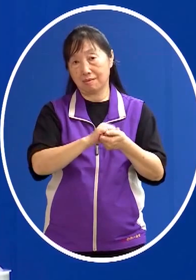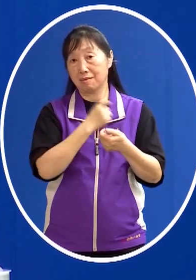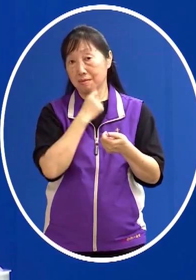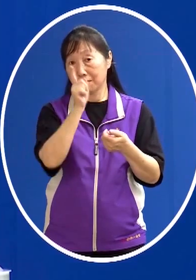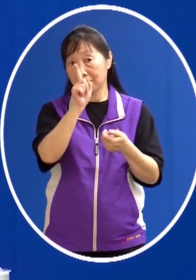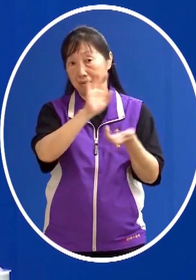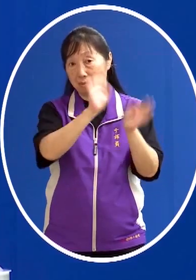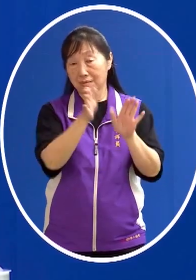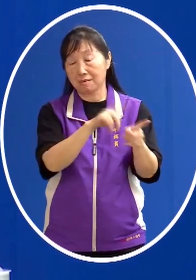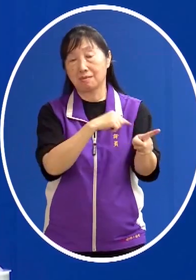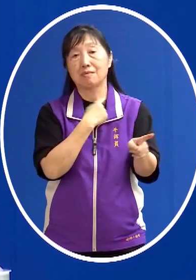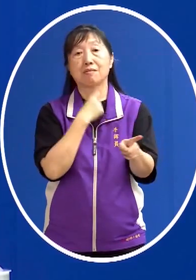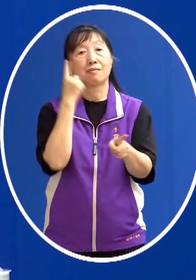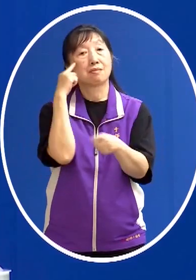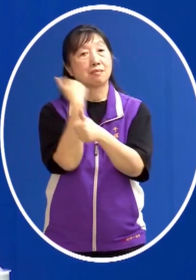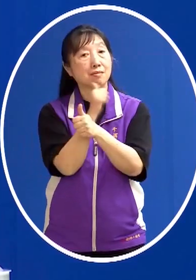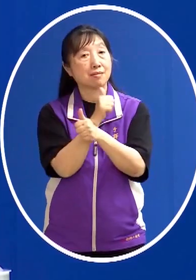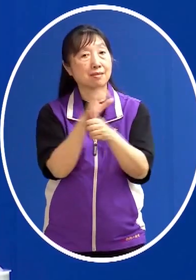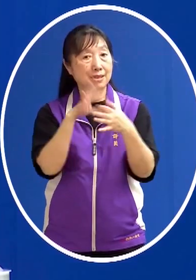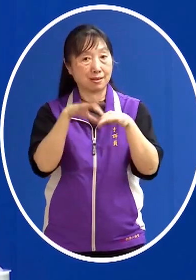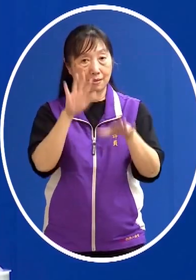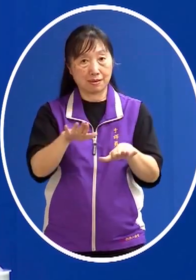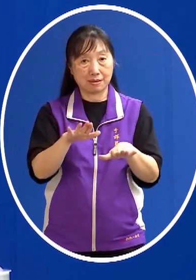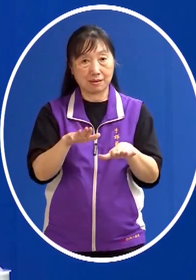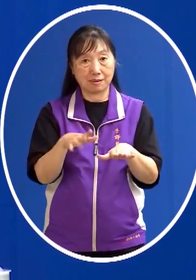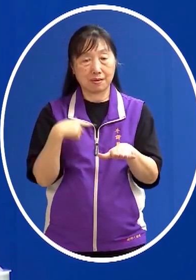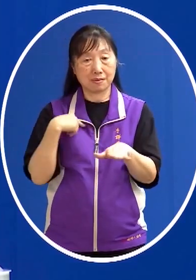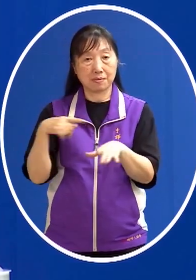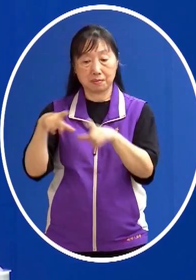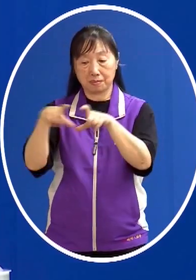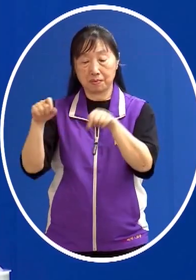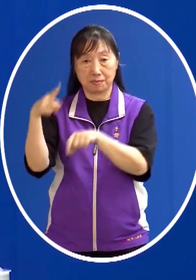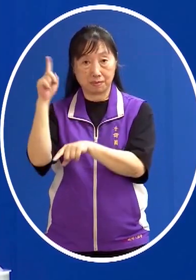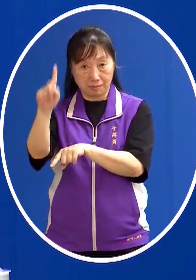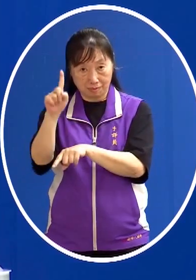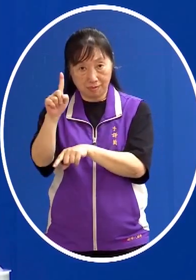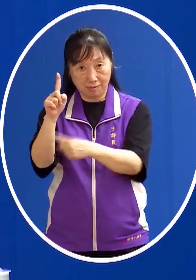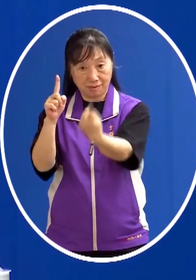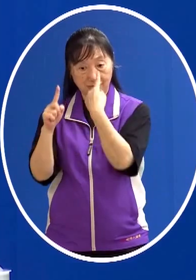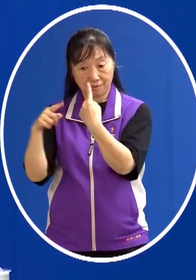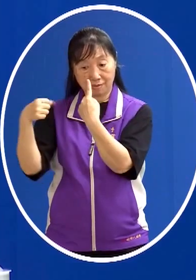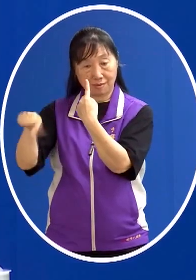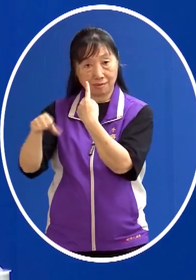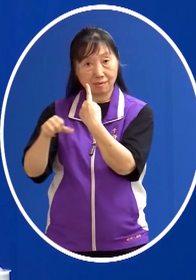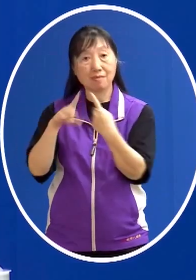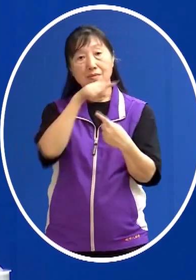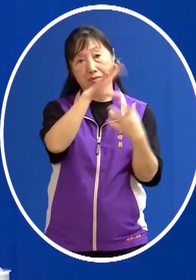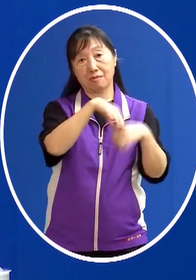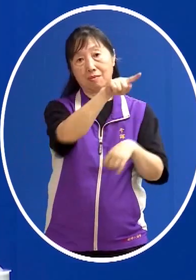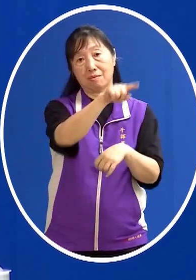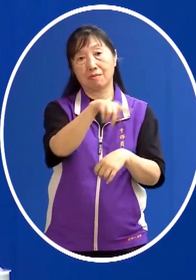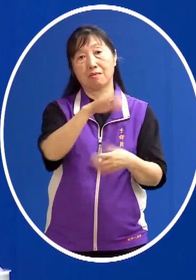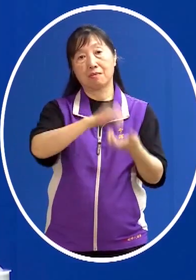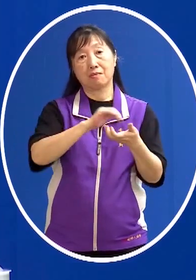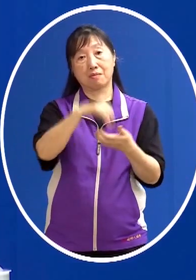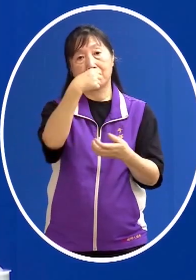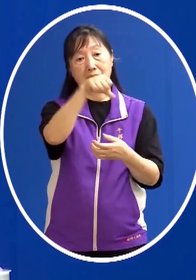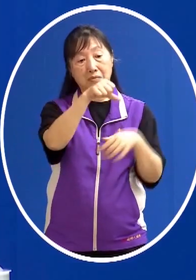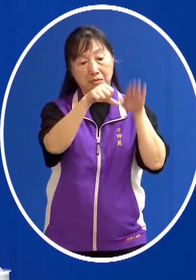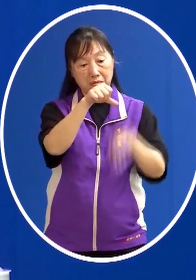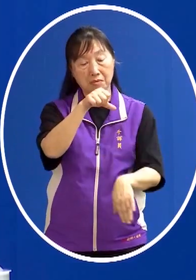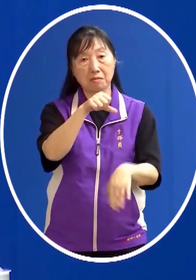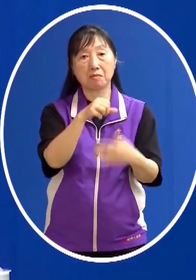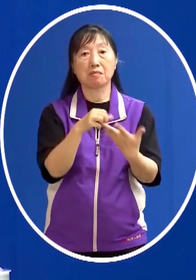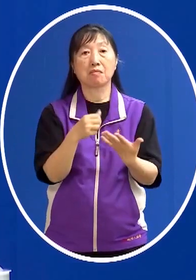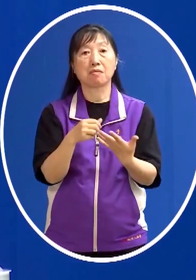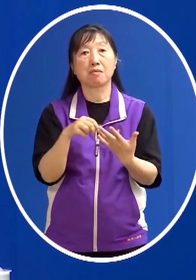么样，要考虑到因为现在实名制有5块嘛，所以呢它一定会低于5块，哦，它到时候